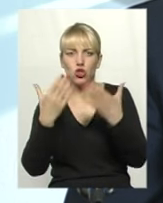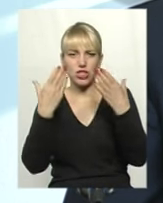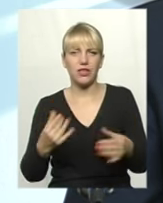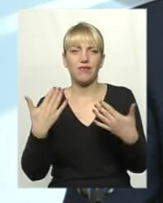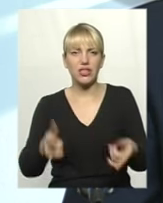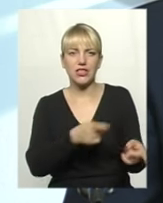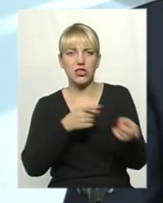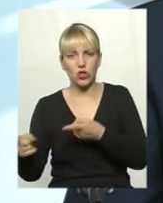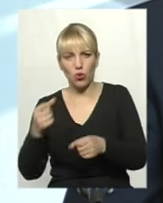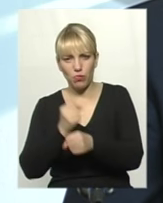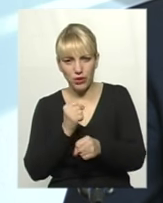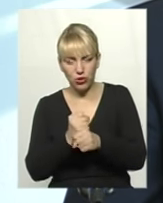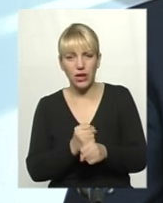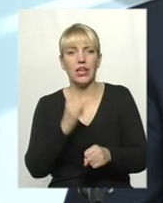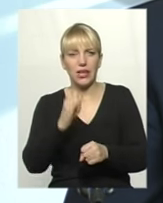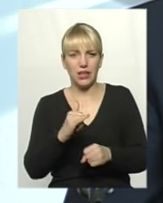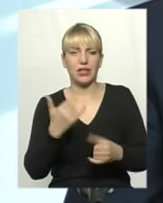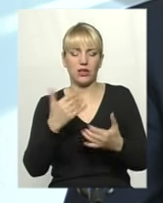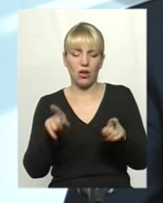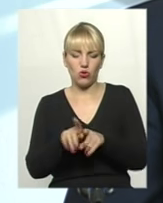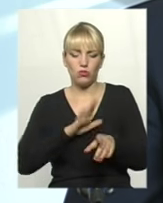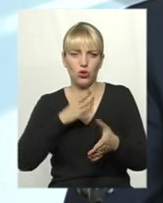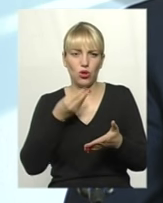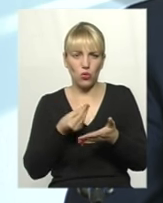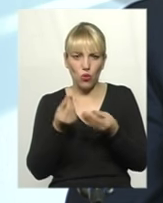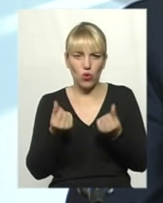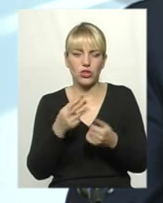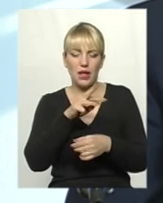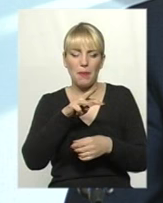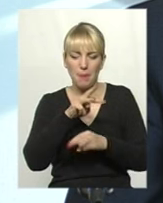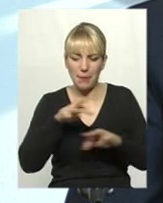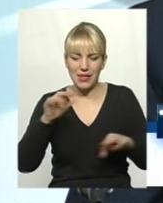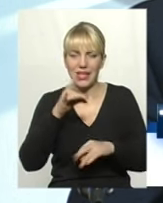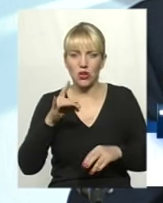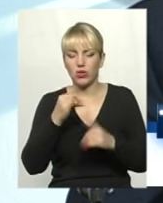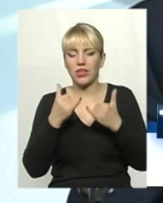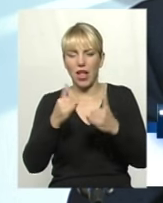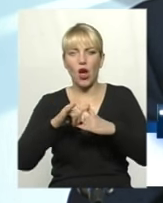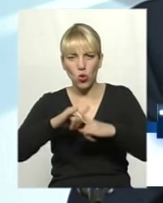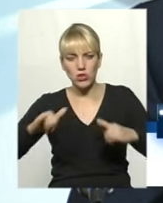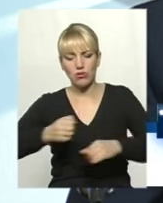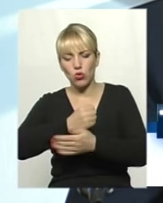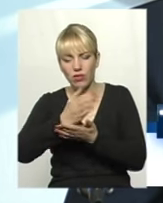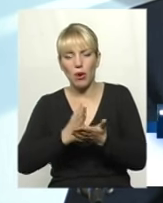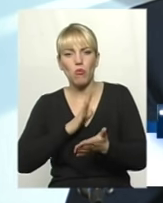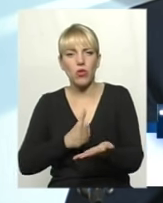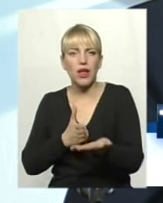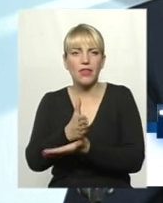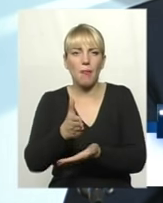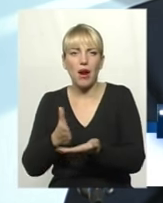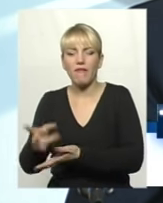зроблено. Також були кошти Мінрегіоновські для розвитку інфраструктури направлені на дороги